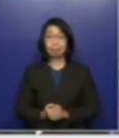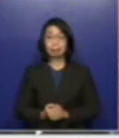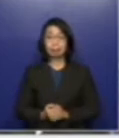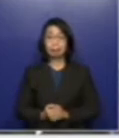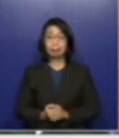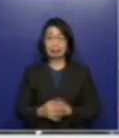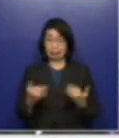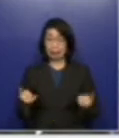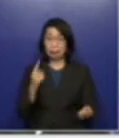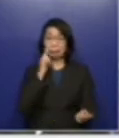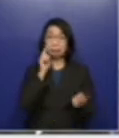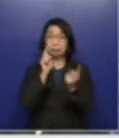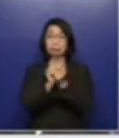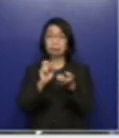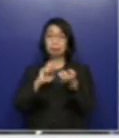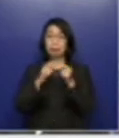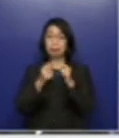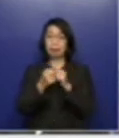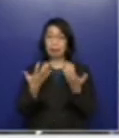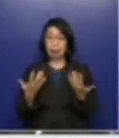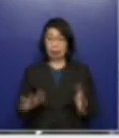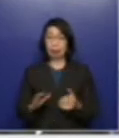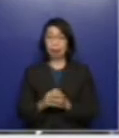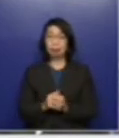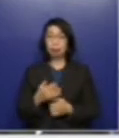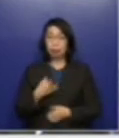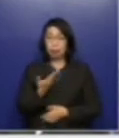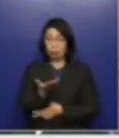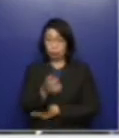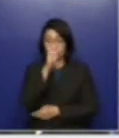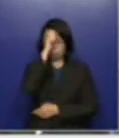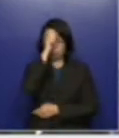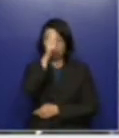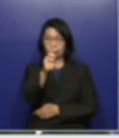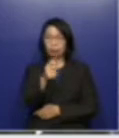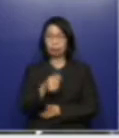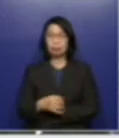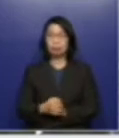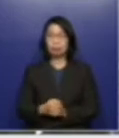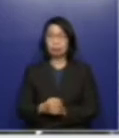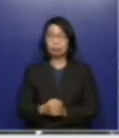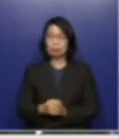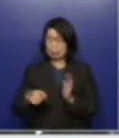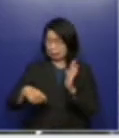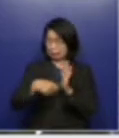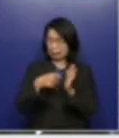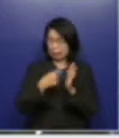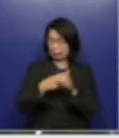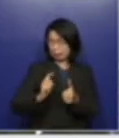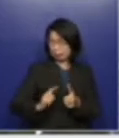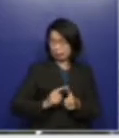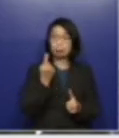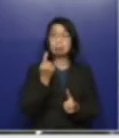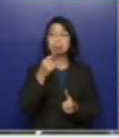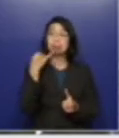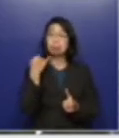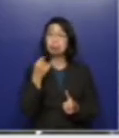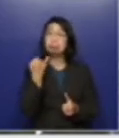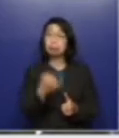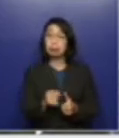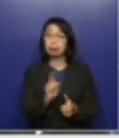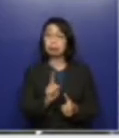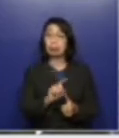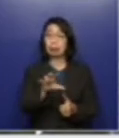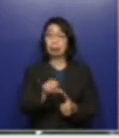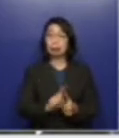เมื่อมีปัญหาแล้วผมขออนุญาตกลับเรียนท่านประธานครับสาเหตุของปัญหาคืออะไรครับท่านประธานครับสาเหตุของปัญหาเรื่